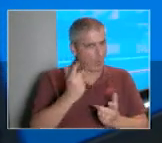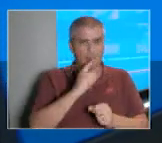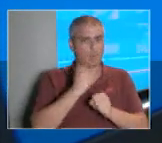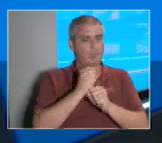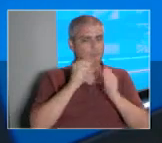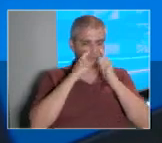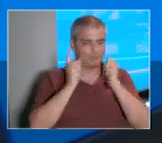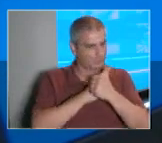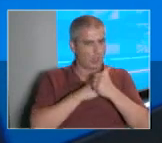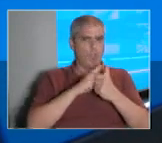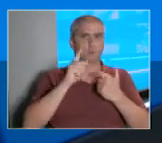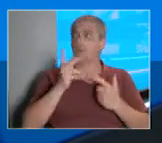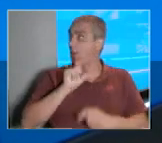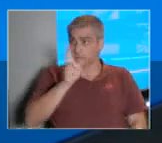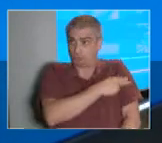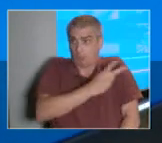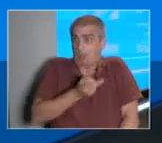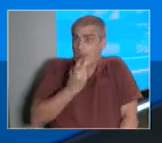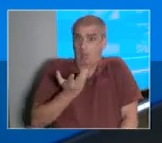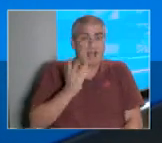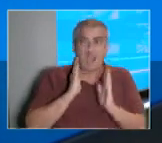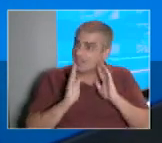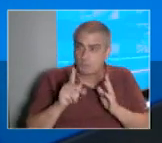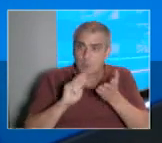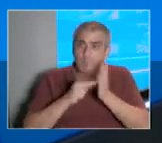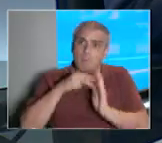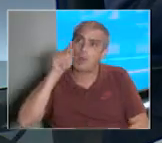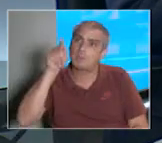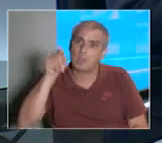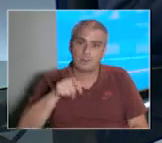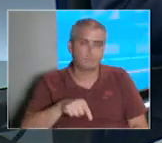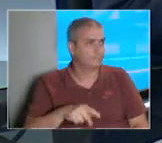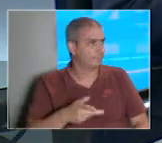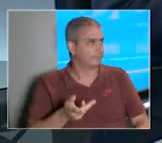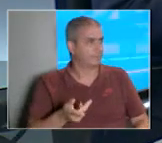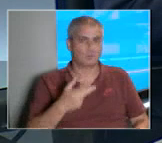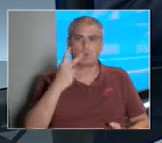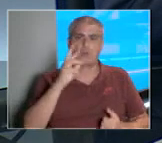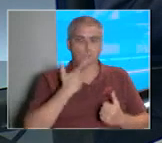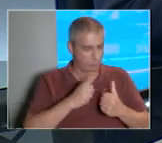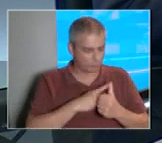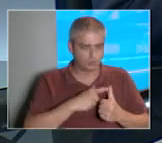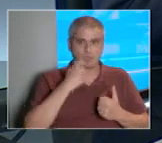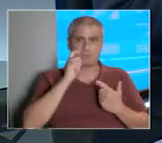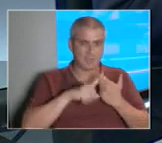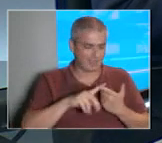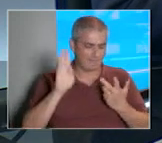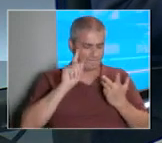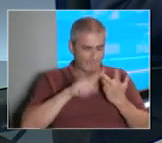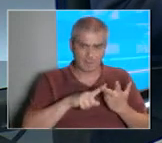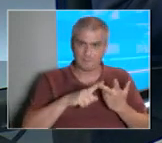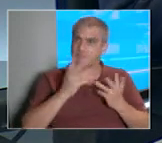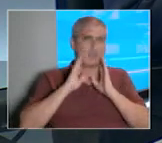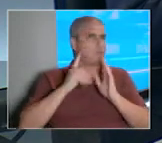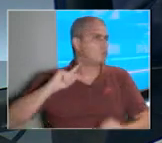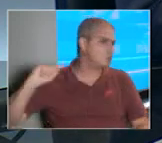הולך עם מסכות, למה הוא נדבק. גם להאשים את הממשלה זה קל. למה? בפורו שיהיה פה, ובדרי, ובביבי, והיא האימון הזה